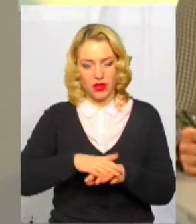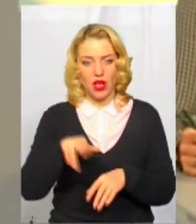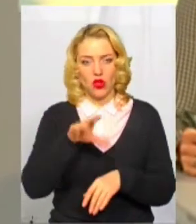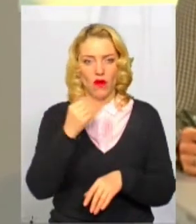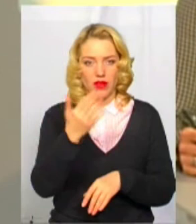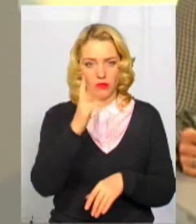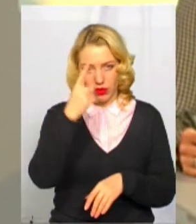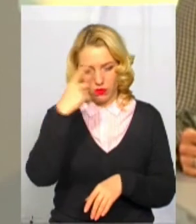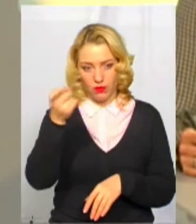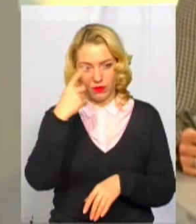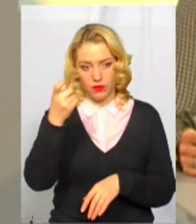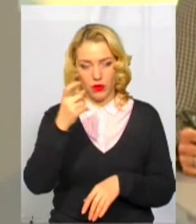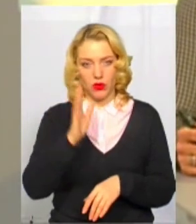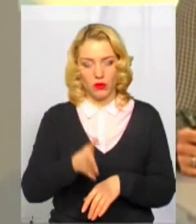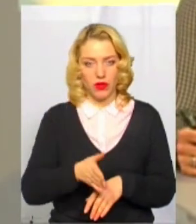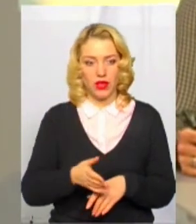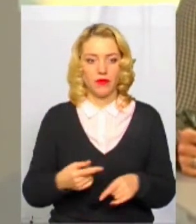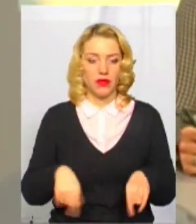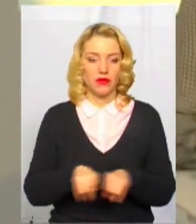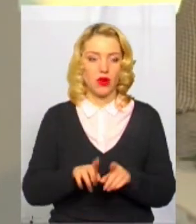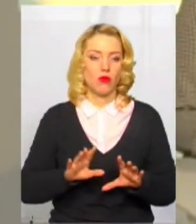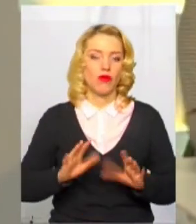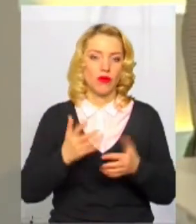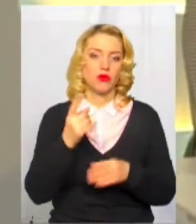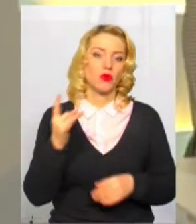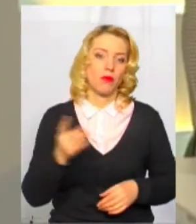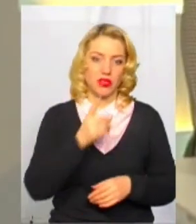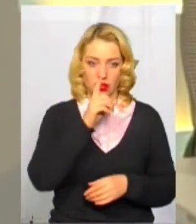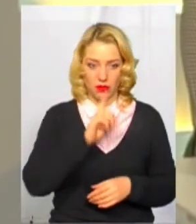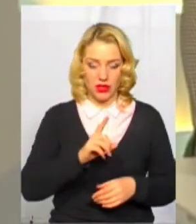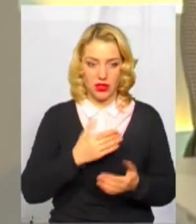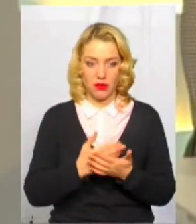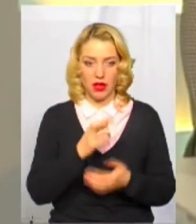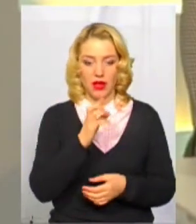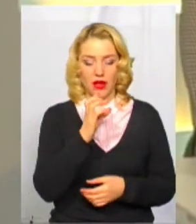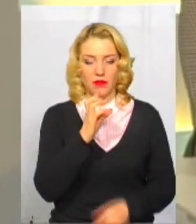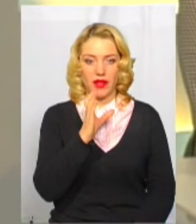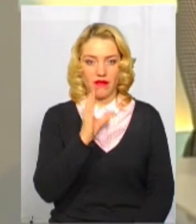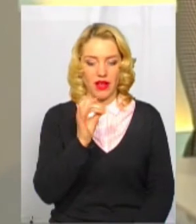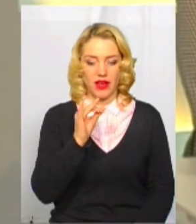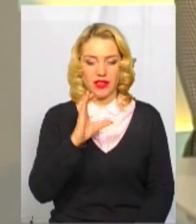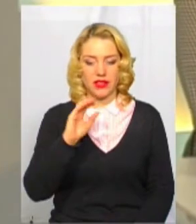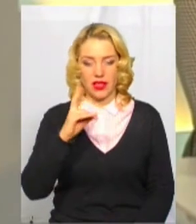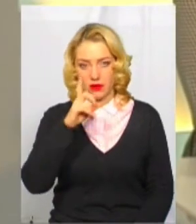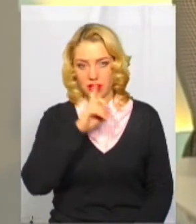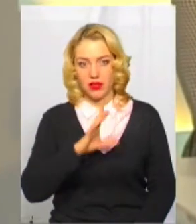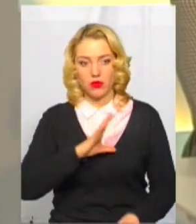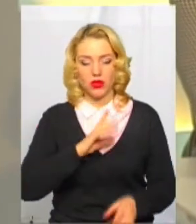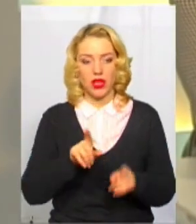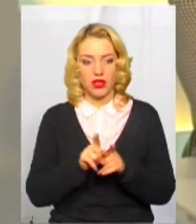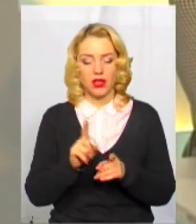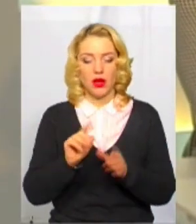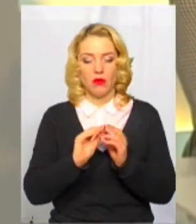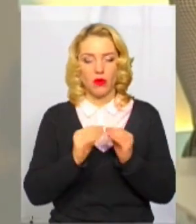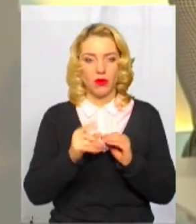прийде смс-повідомлення. В такому випадку перший місяць, всі вересні місяці, в нас були проблеми, тому що дві